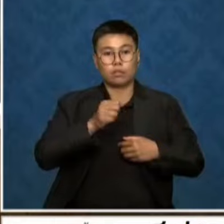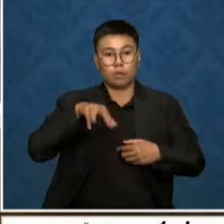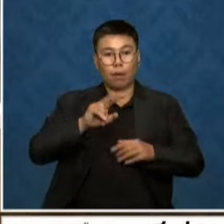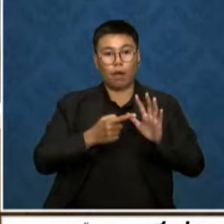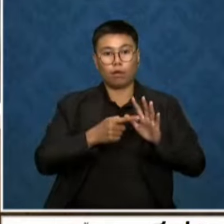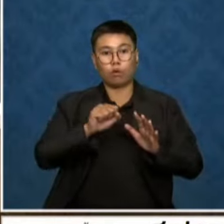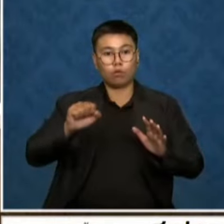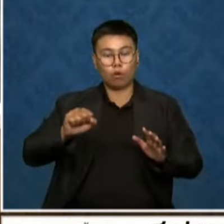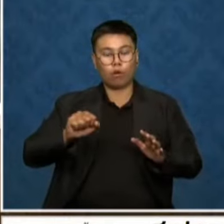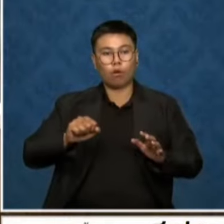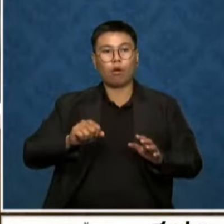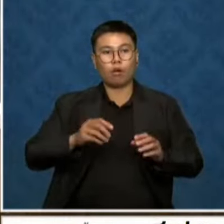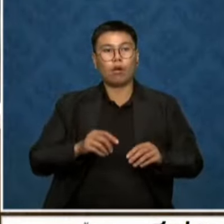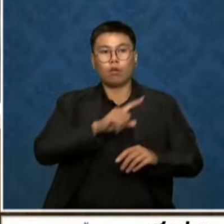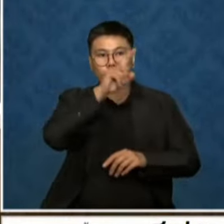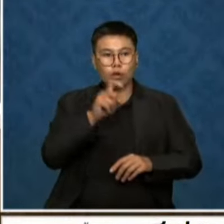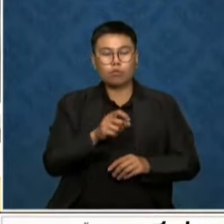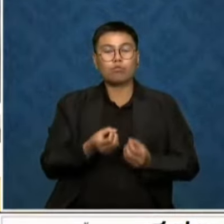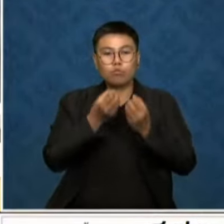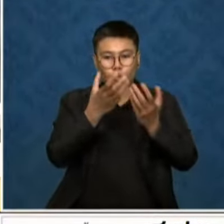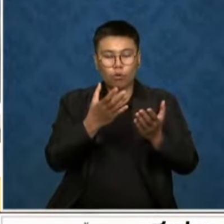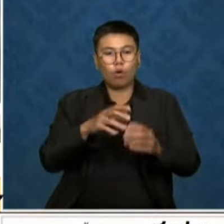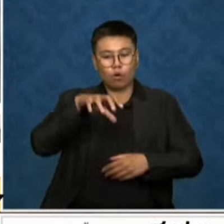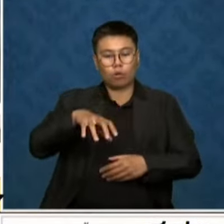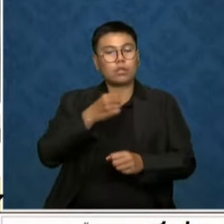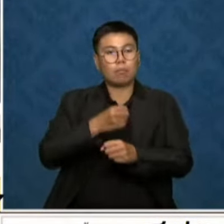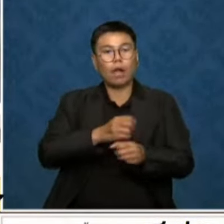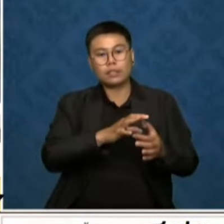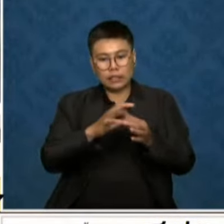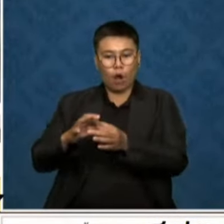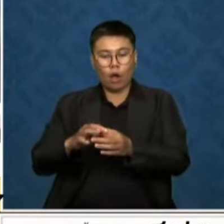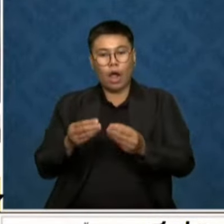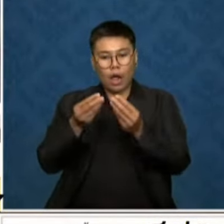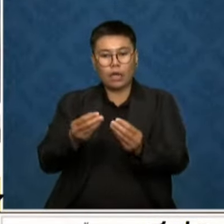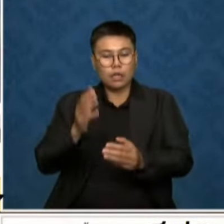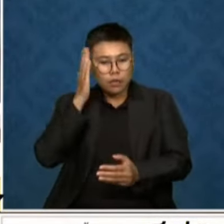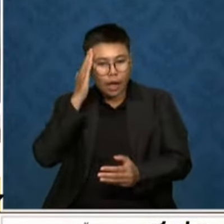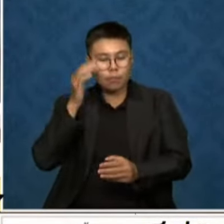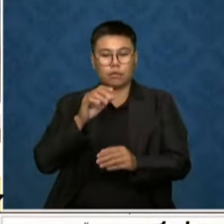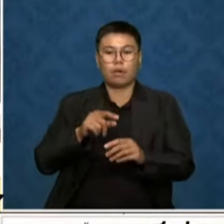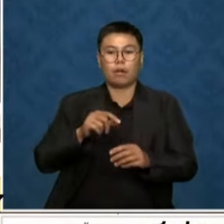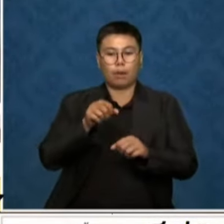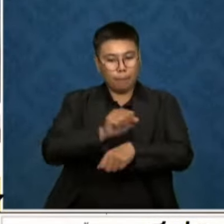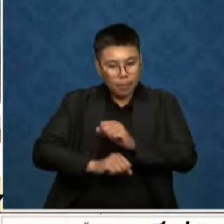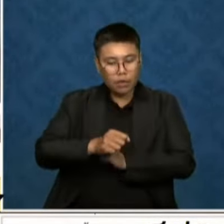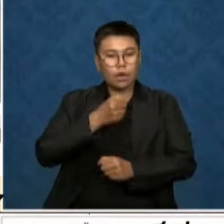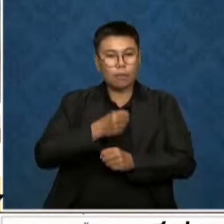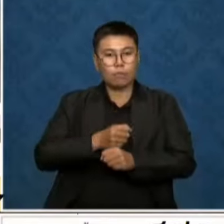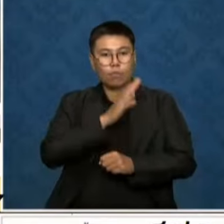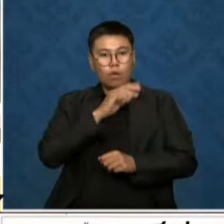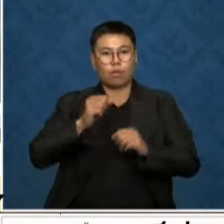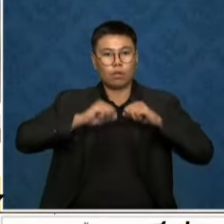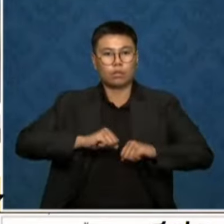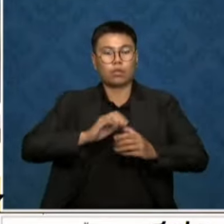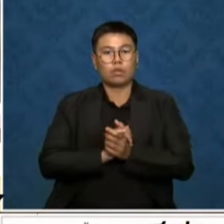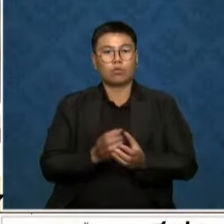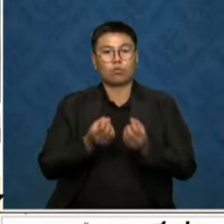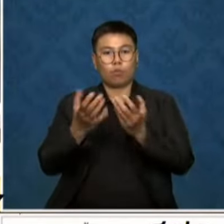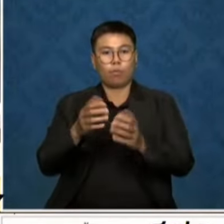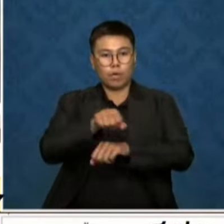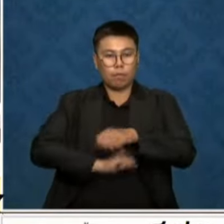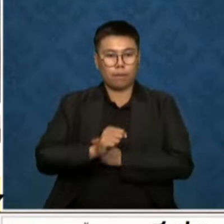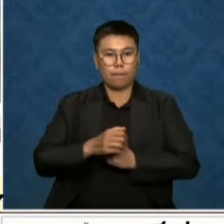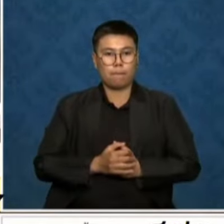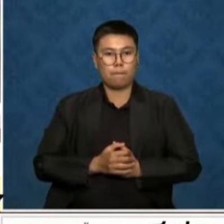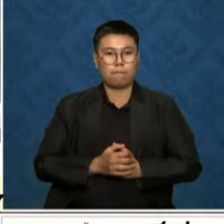เห็นชอบกับการส่งข้อสังเกตนั้นไปให้หน่วยงานที่เกี่ยวข้องเพื่อทราบหรือนําสู่ปฏิบัติเพราะนั้นความหมายของการลงมติเห็นด้วยคือเพื่อส่งไปให้เขานําสู่ปฏิบัติเ